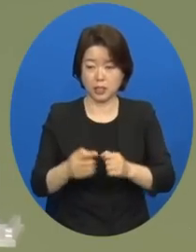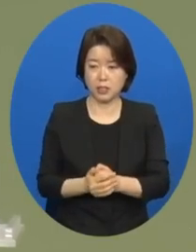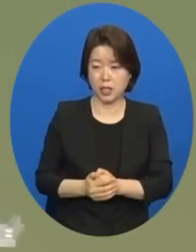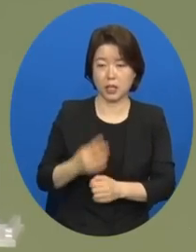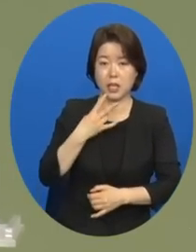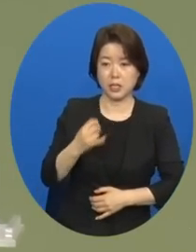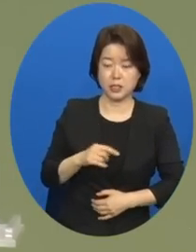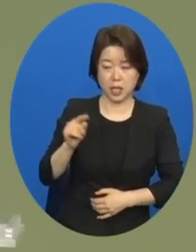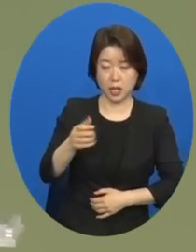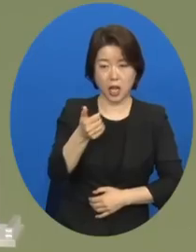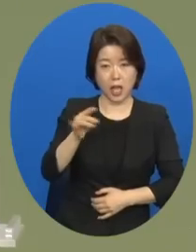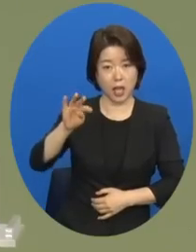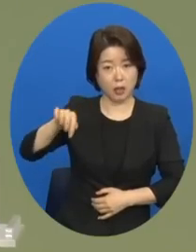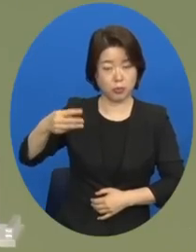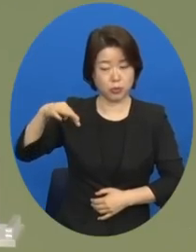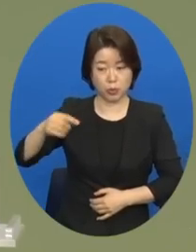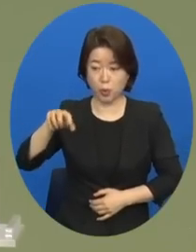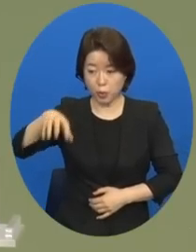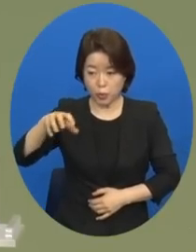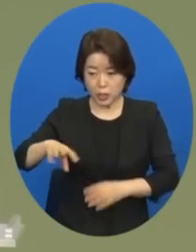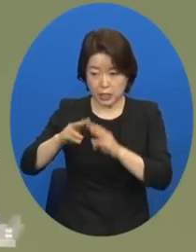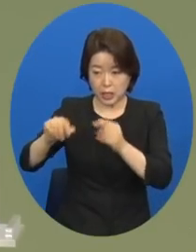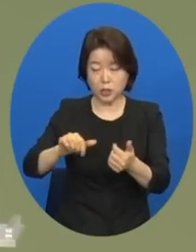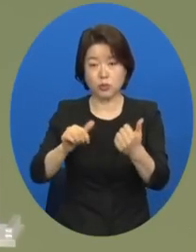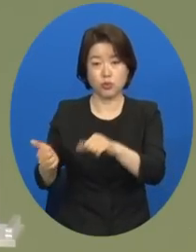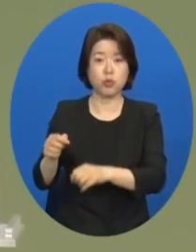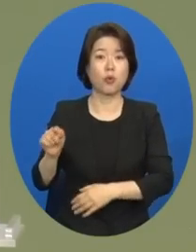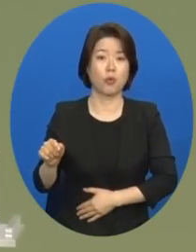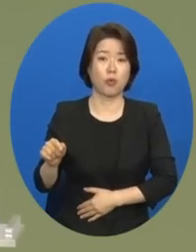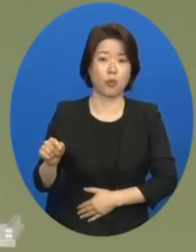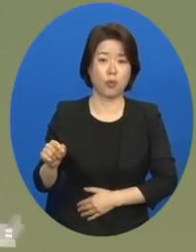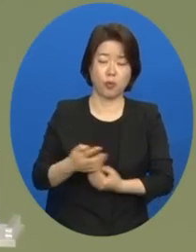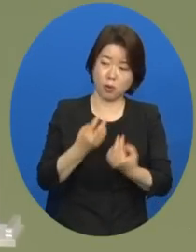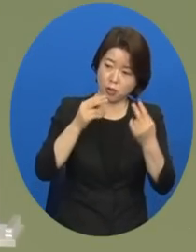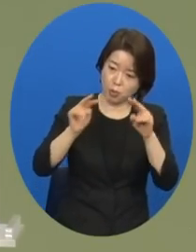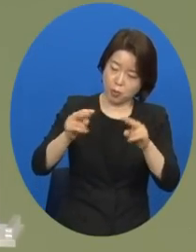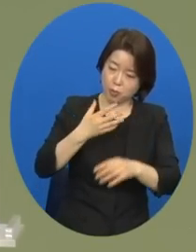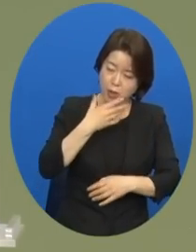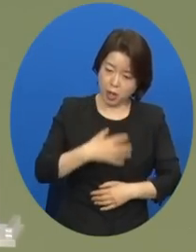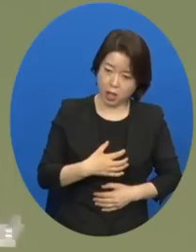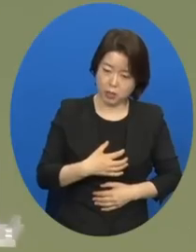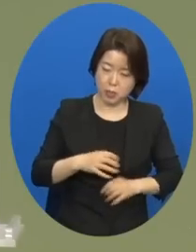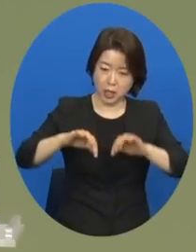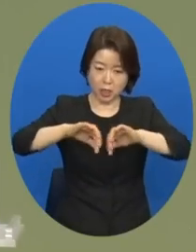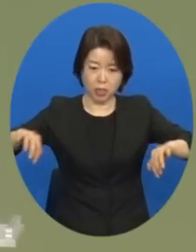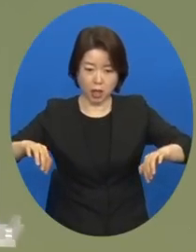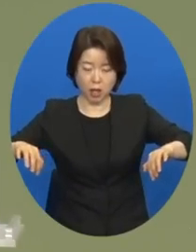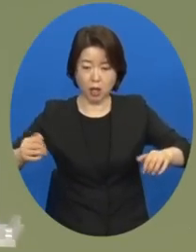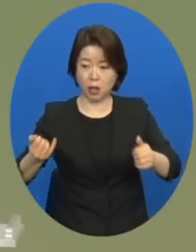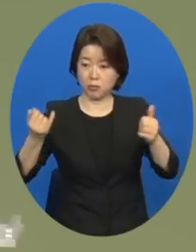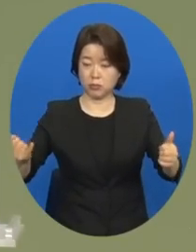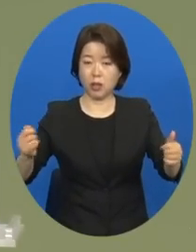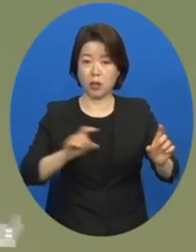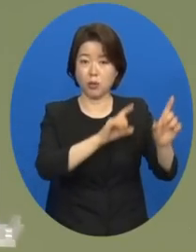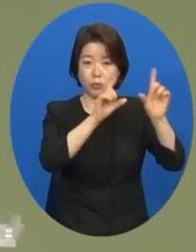헤브론 땅에서 죽었어요 그게 보니까 아브라함이 죽을 때 따로따로 살고 있더라고요